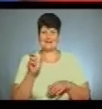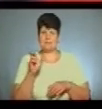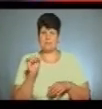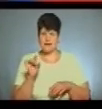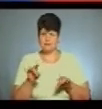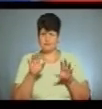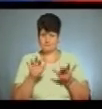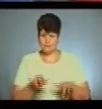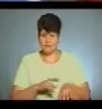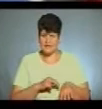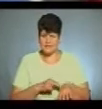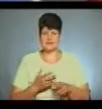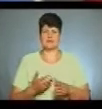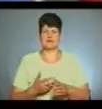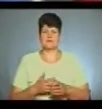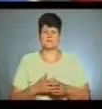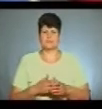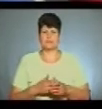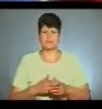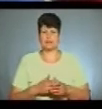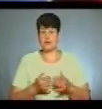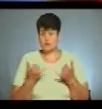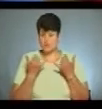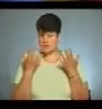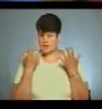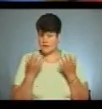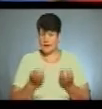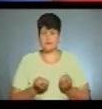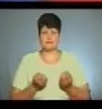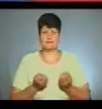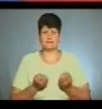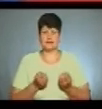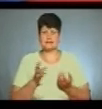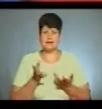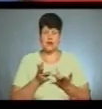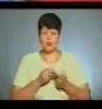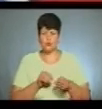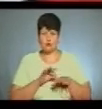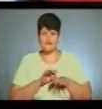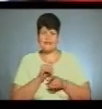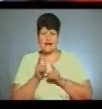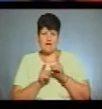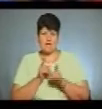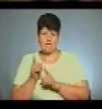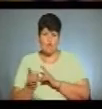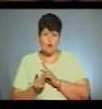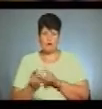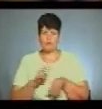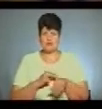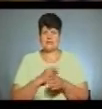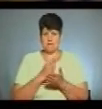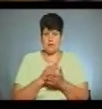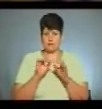стратегічних розслідувань. І на сьогоднішній день, за рахунок проведення реформи, поліція має